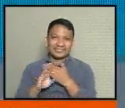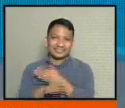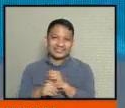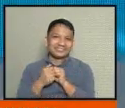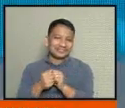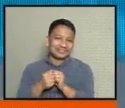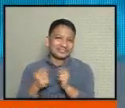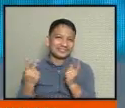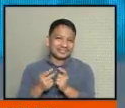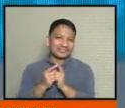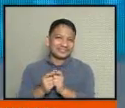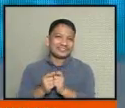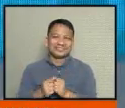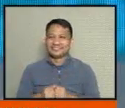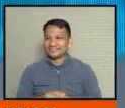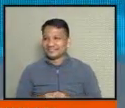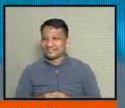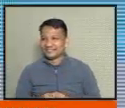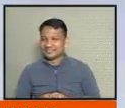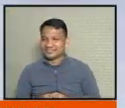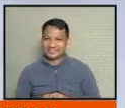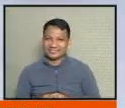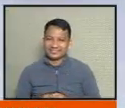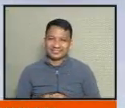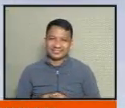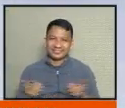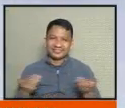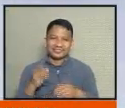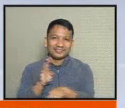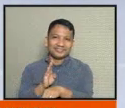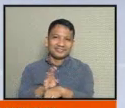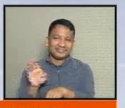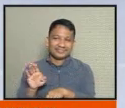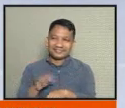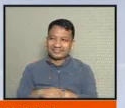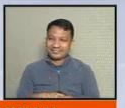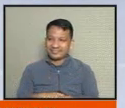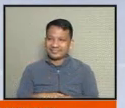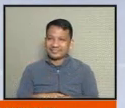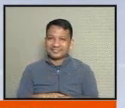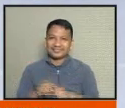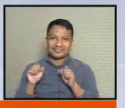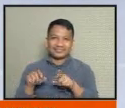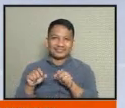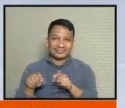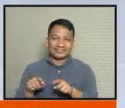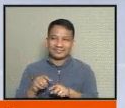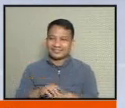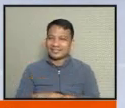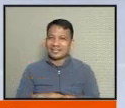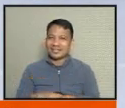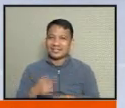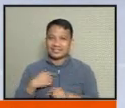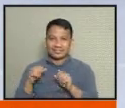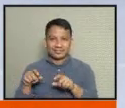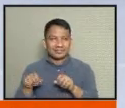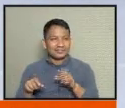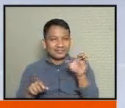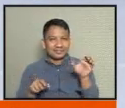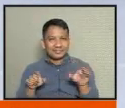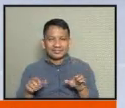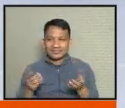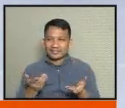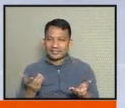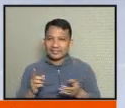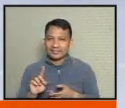lang tayo. Oh, ano bang negosyo alam ni Mrs.? May tindahan kami, sir, eh. Mga, may tindahan?